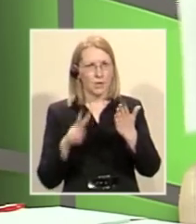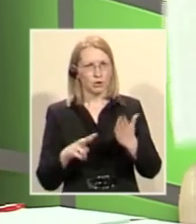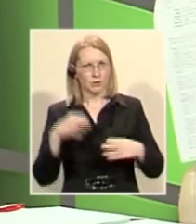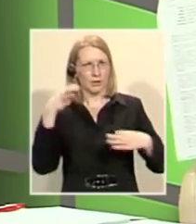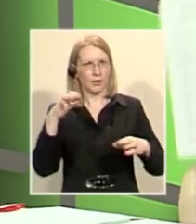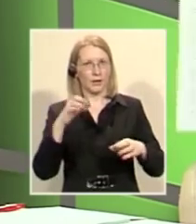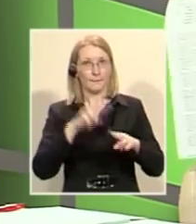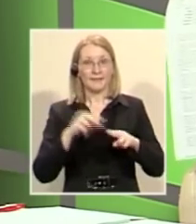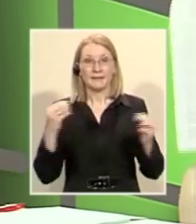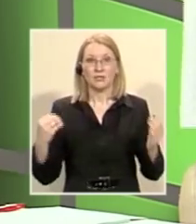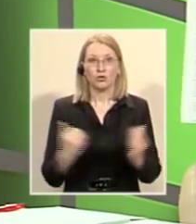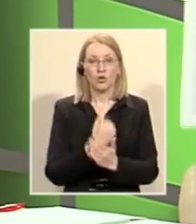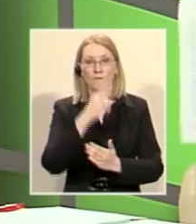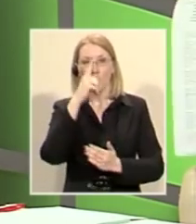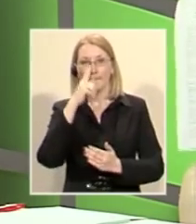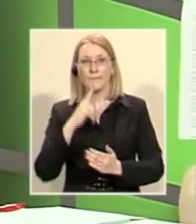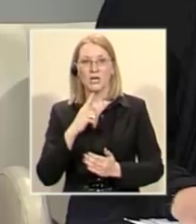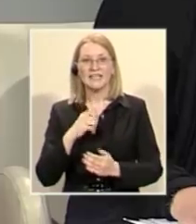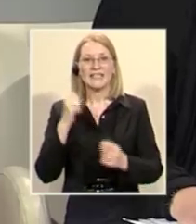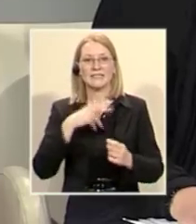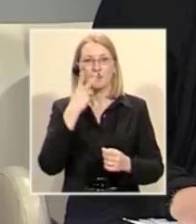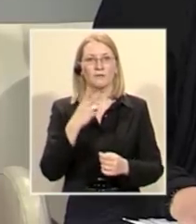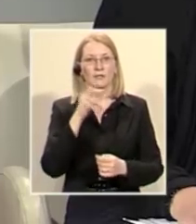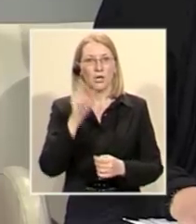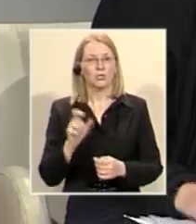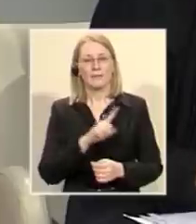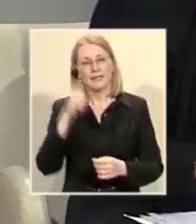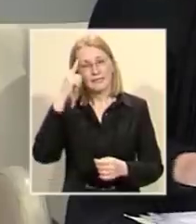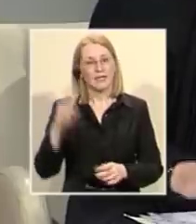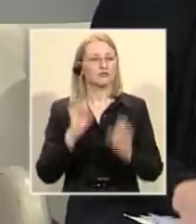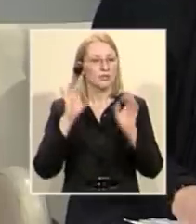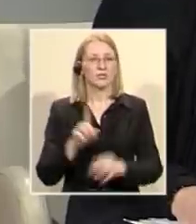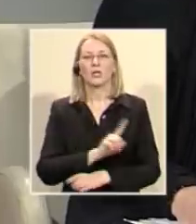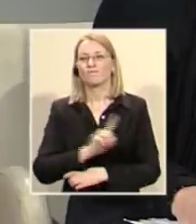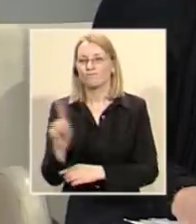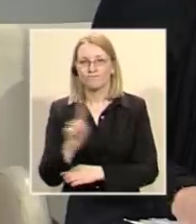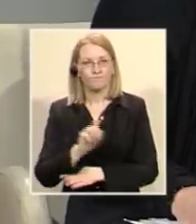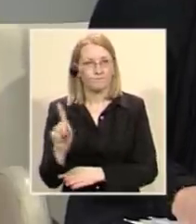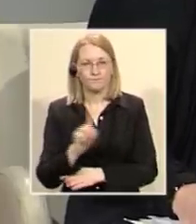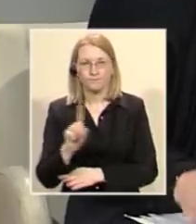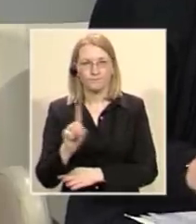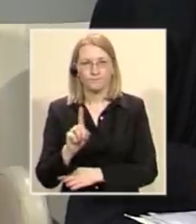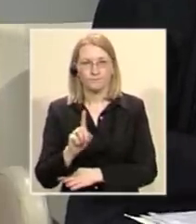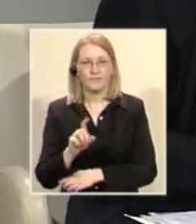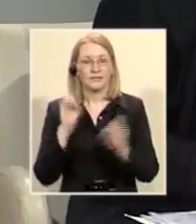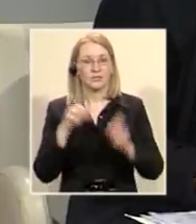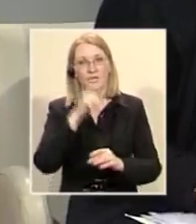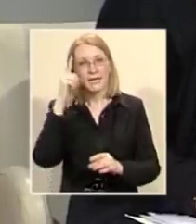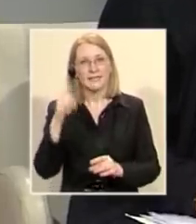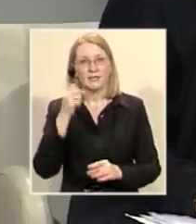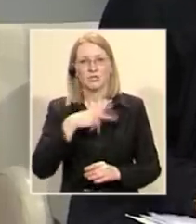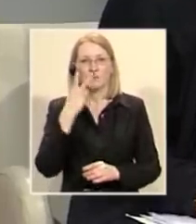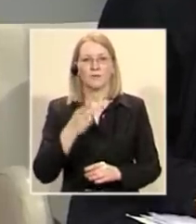biti nešto novo u ponedjeljak, za slabovidne osobe ne znači ništa. Ništa ne znači za slabovidne. Mora se